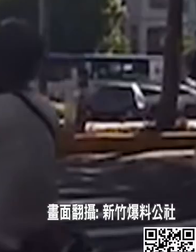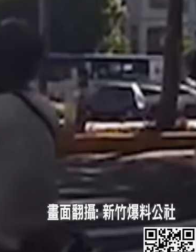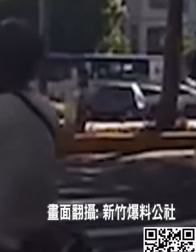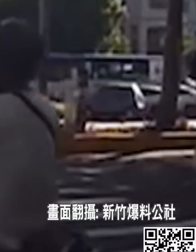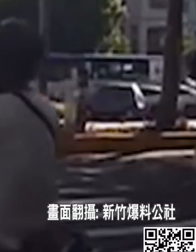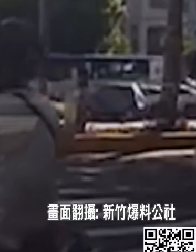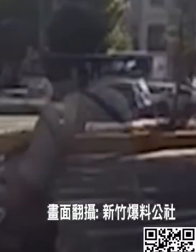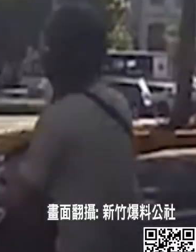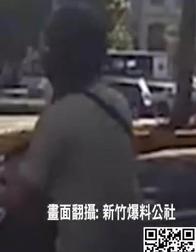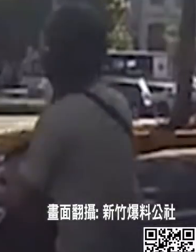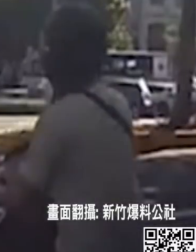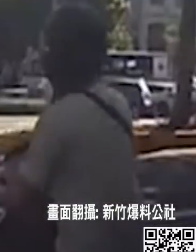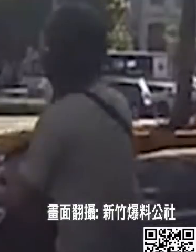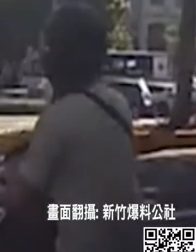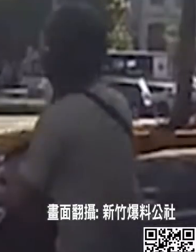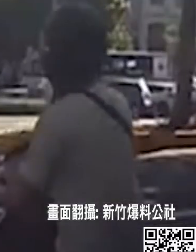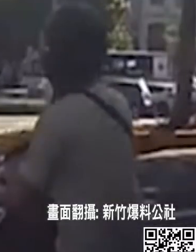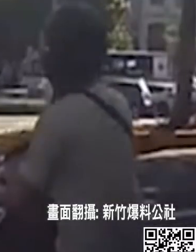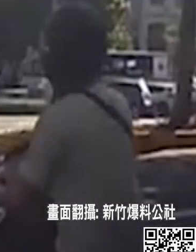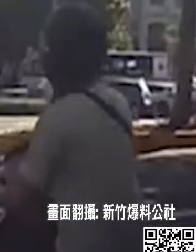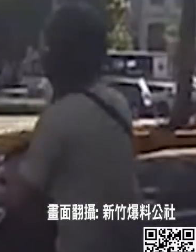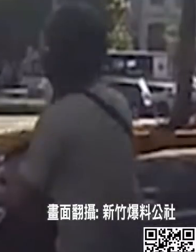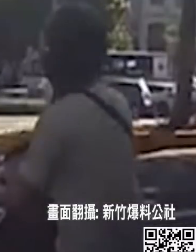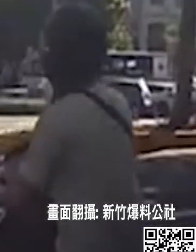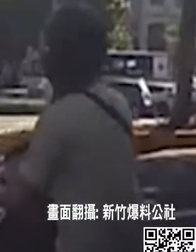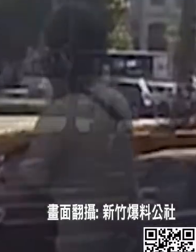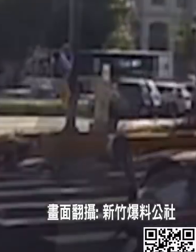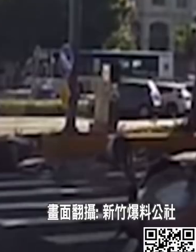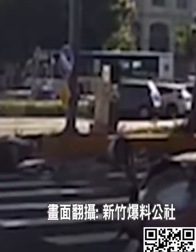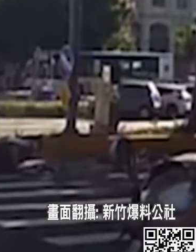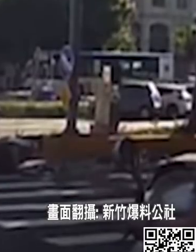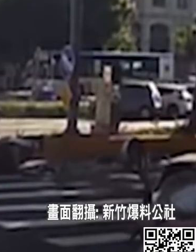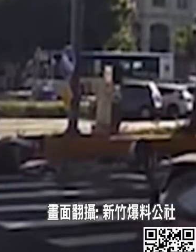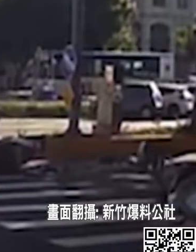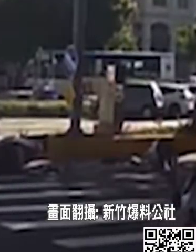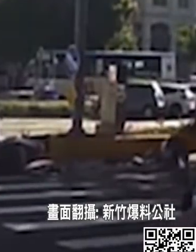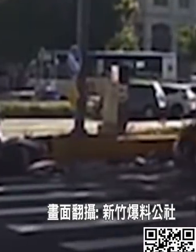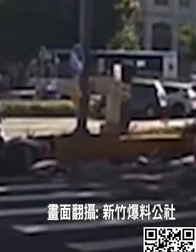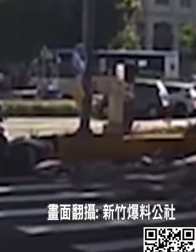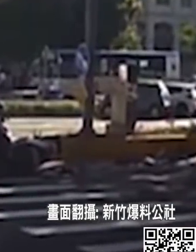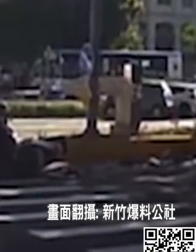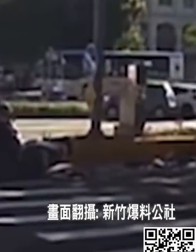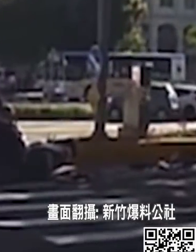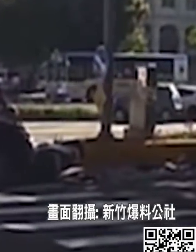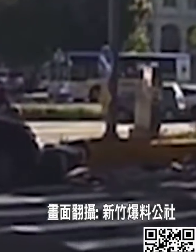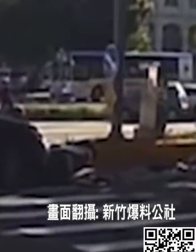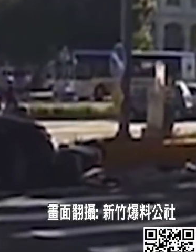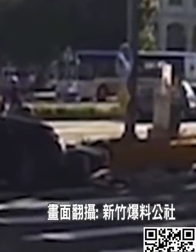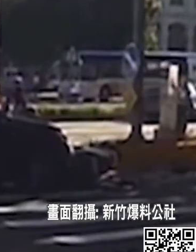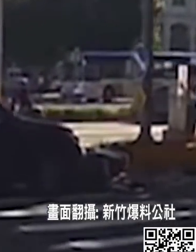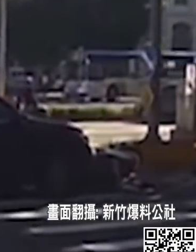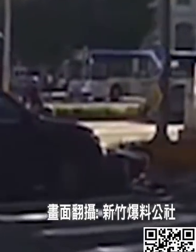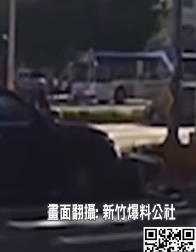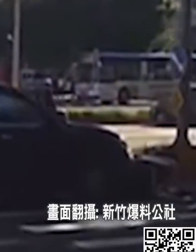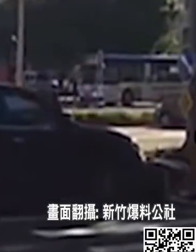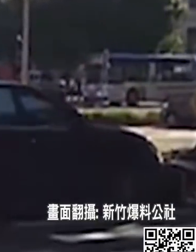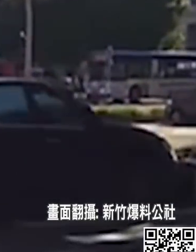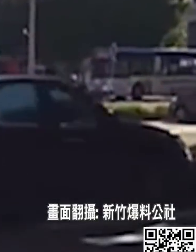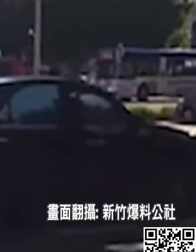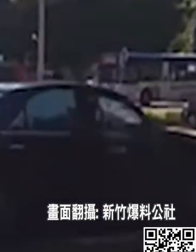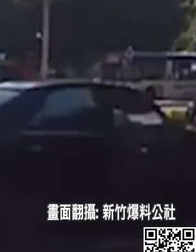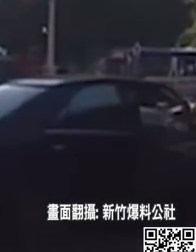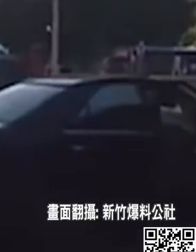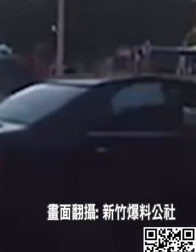还在空中翻了一圈，总摔在地，一旁用路人看见全吓一跳。 新竹竹北光明六路县镇十一街路